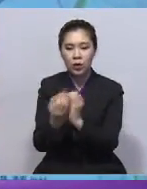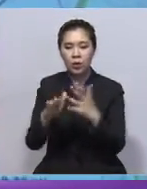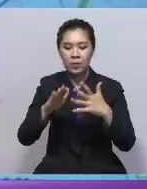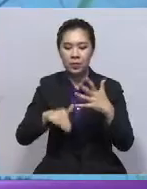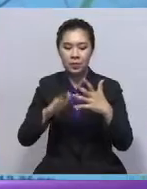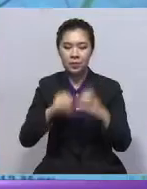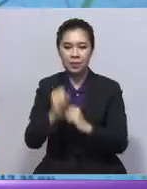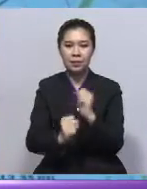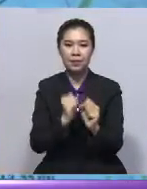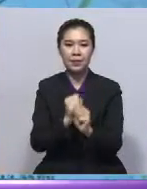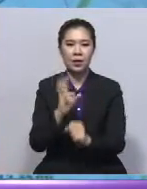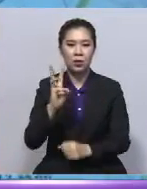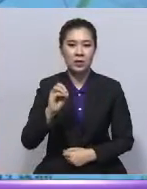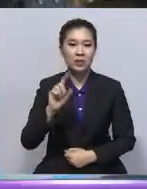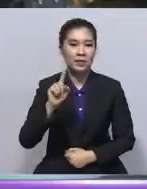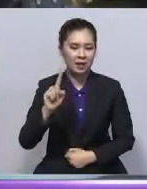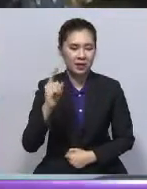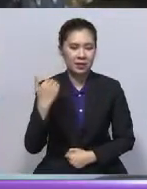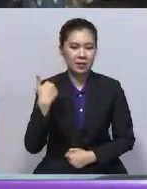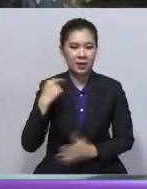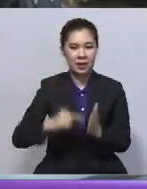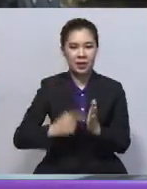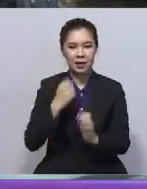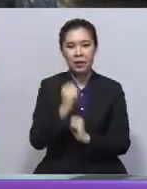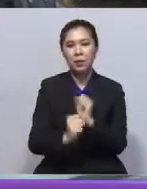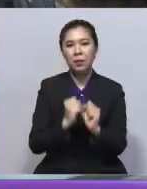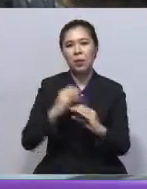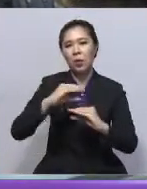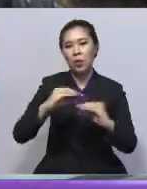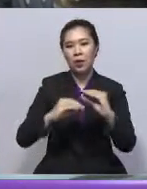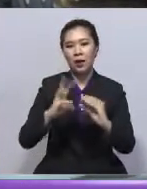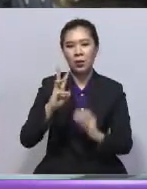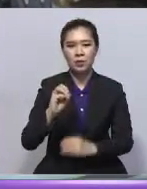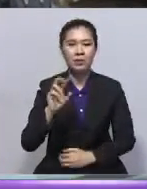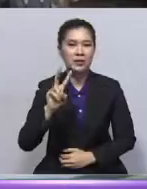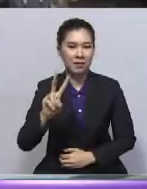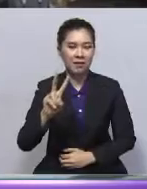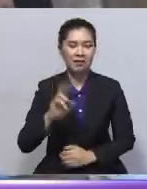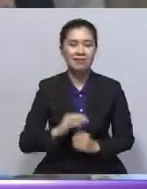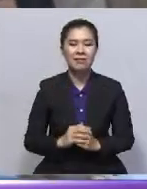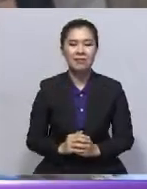ายปี2561และจะเริ่มโครงการในปี2562ค่ะ